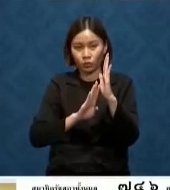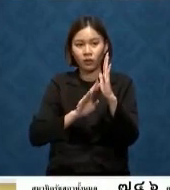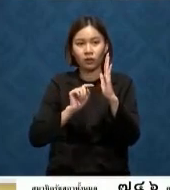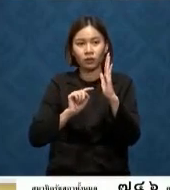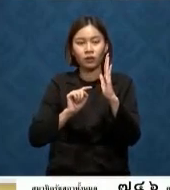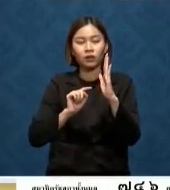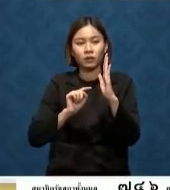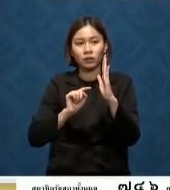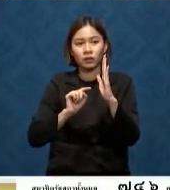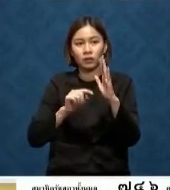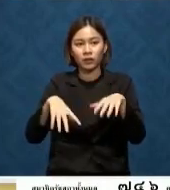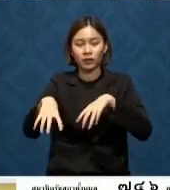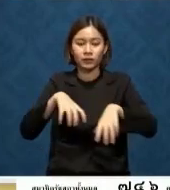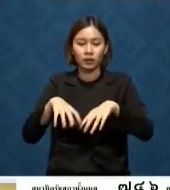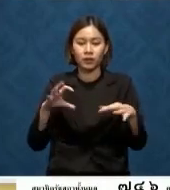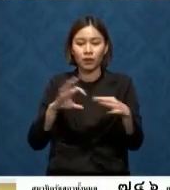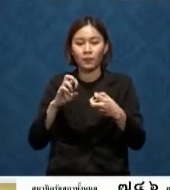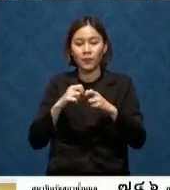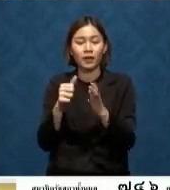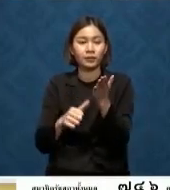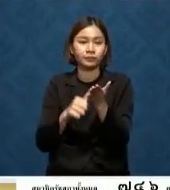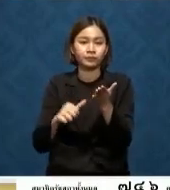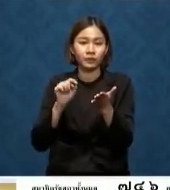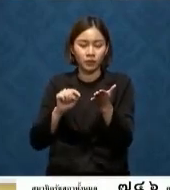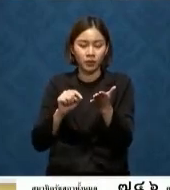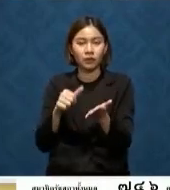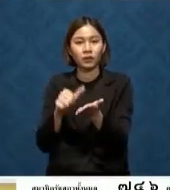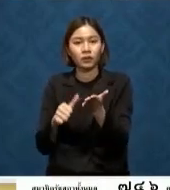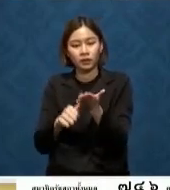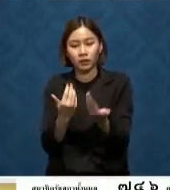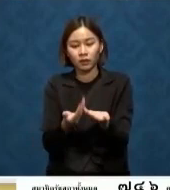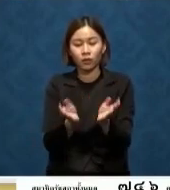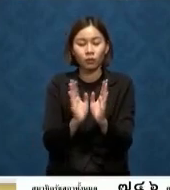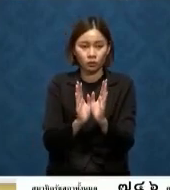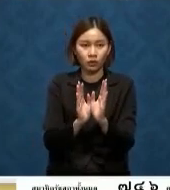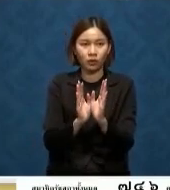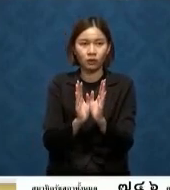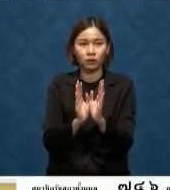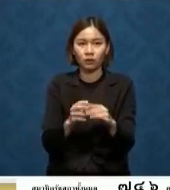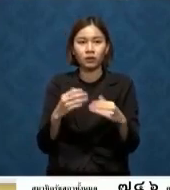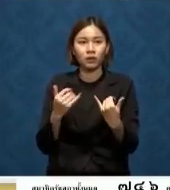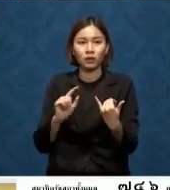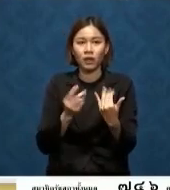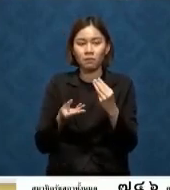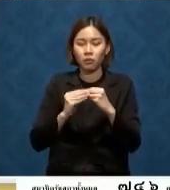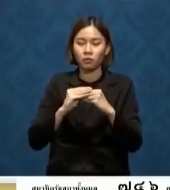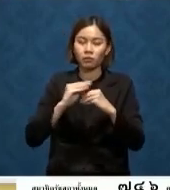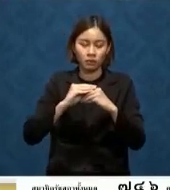รรมในการจัดการปัญหาดังกล่าวหนี้สินครัวเรือนซึ่งยังคงเพิ่มขึ้นเ